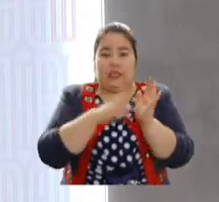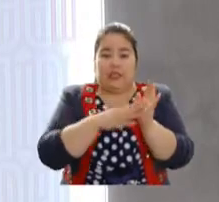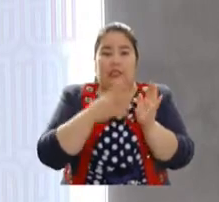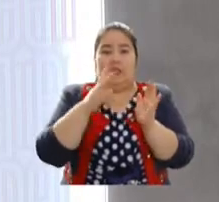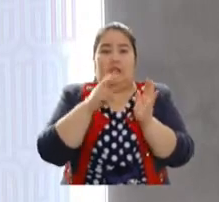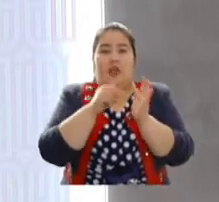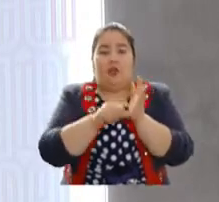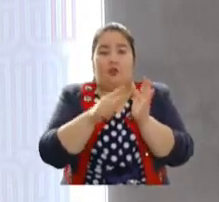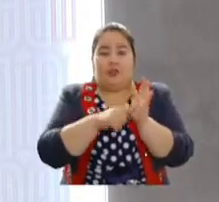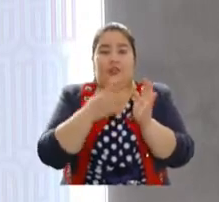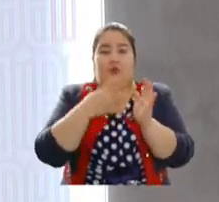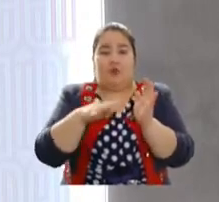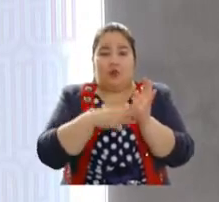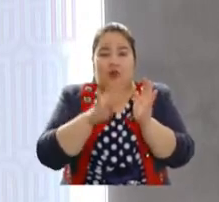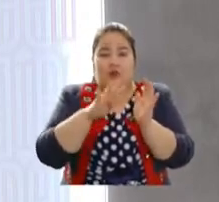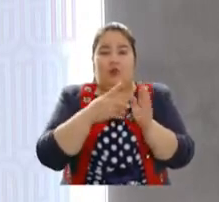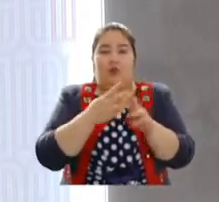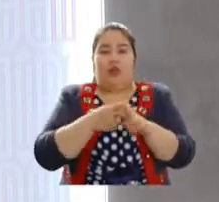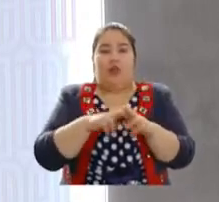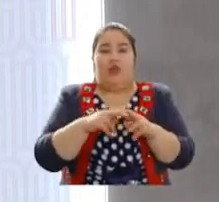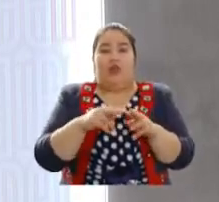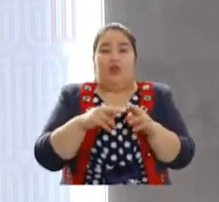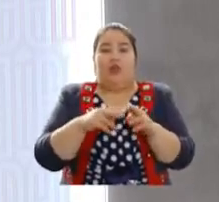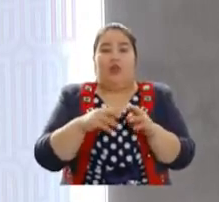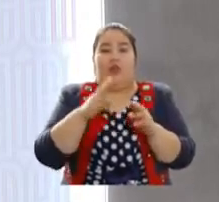260 47 94 vazirlikning telefon raqami, shuningdek